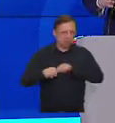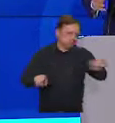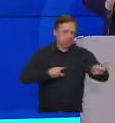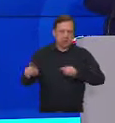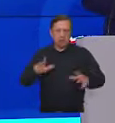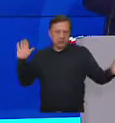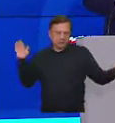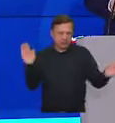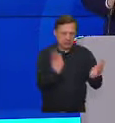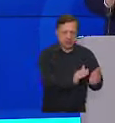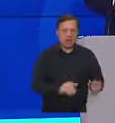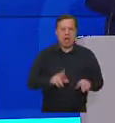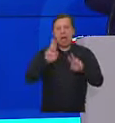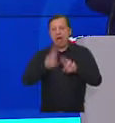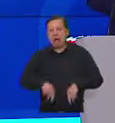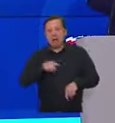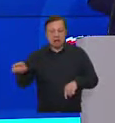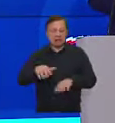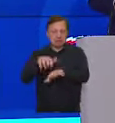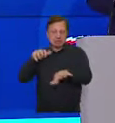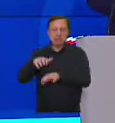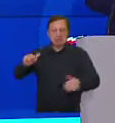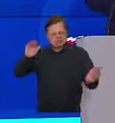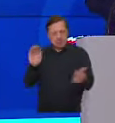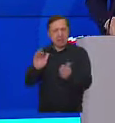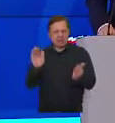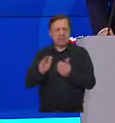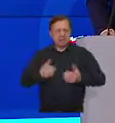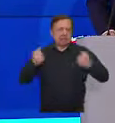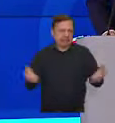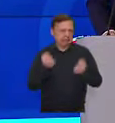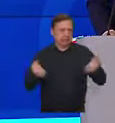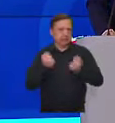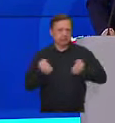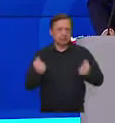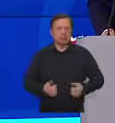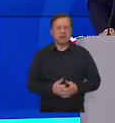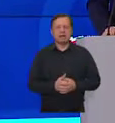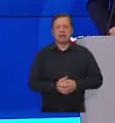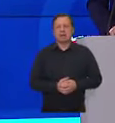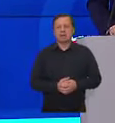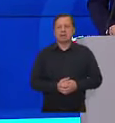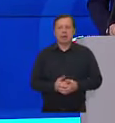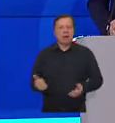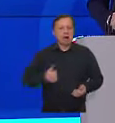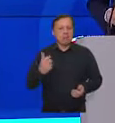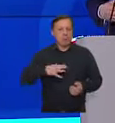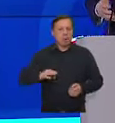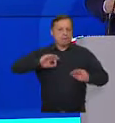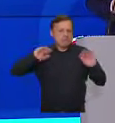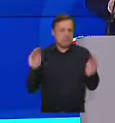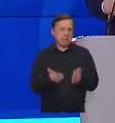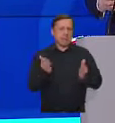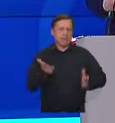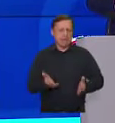wszelkie pozostałe korki staramy się minimalizować, zmniejszać, redukować po to, żeby w mniejszym stopniu wpływały,